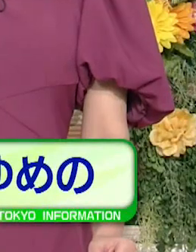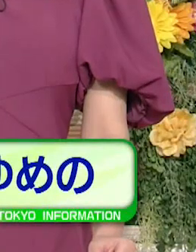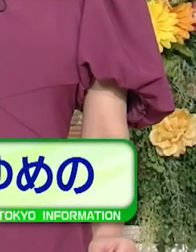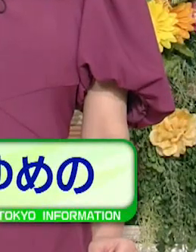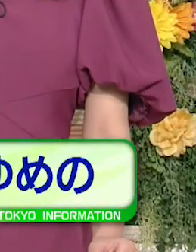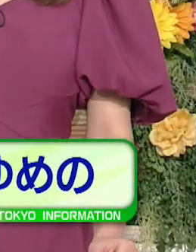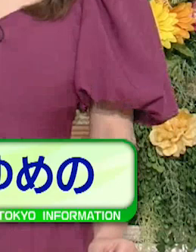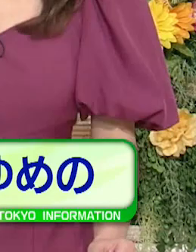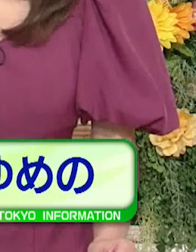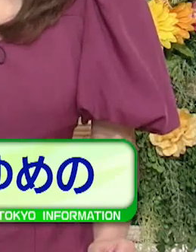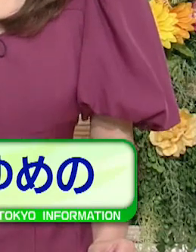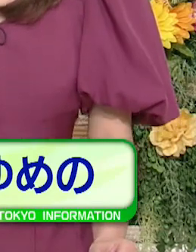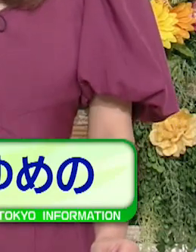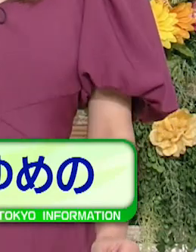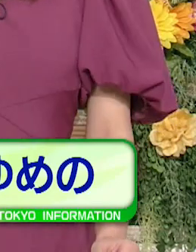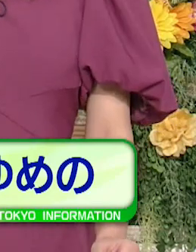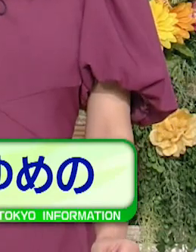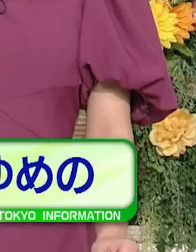おはようございます。